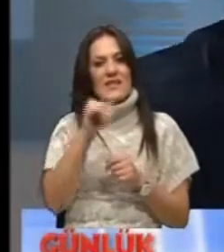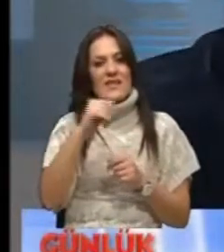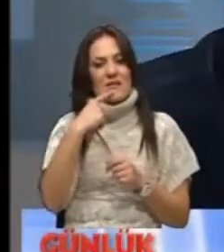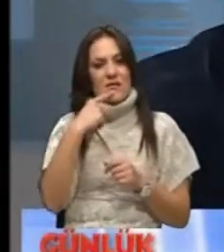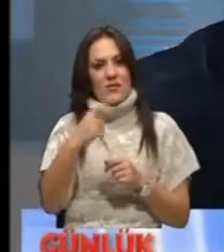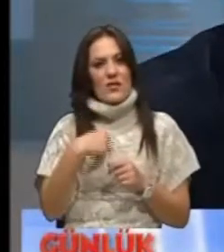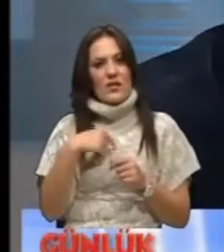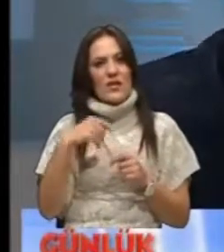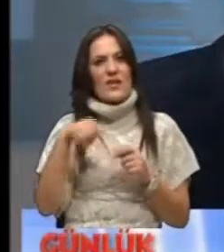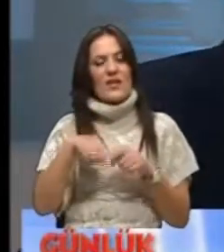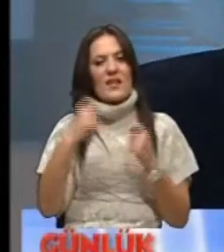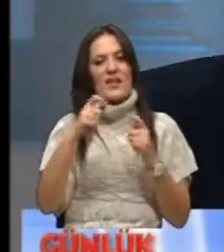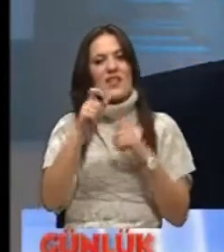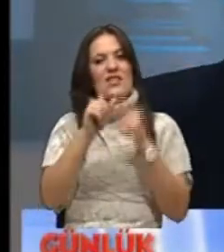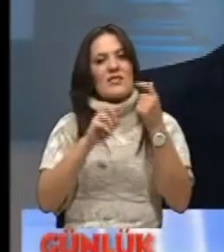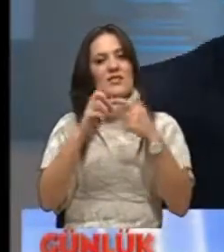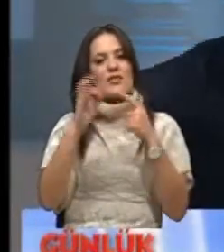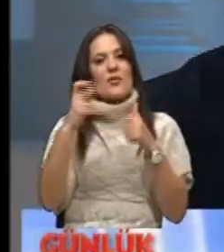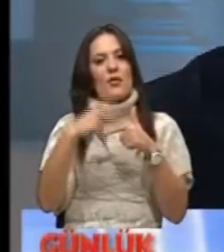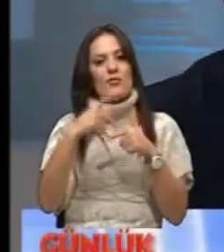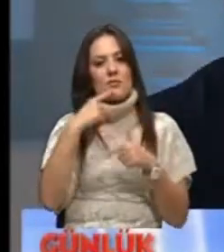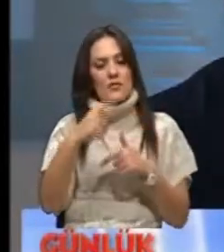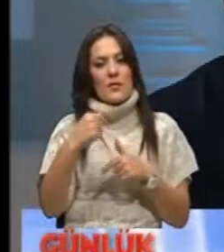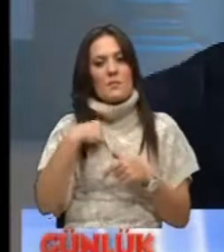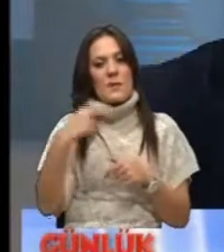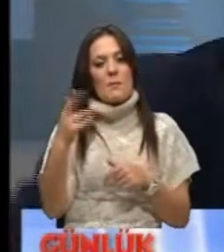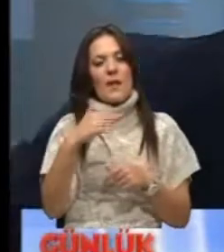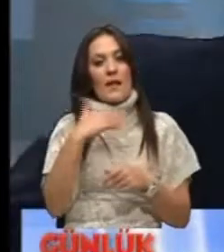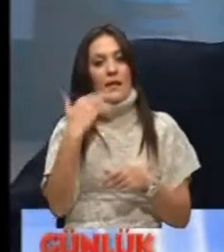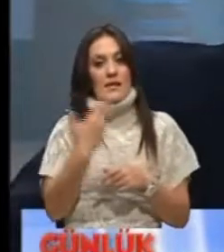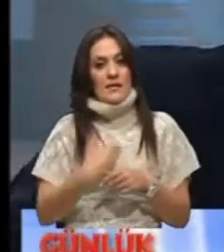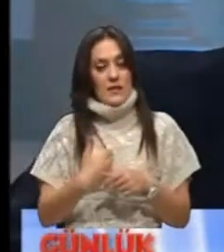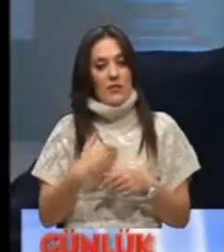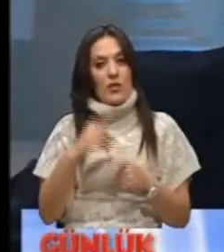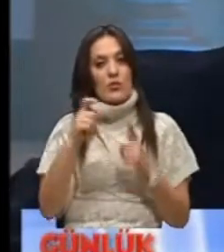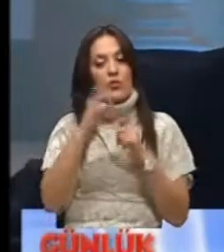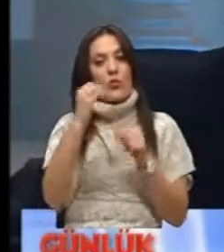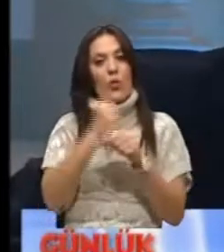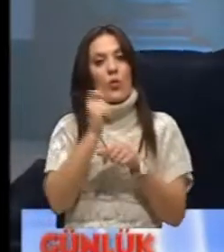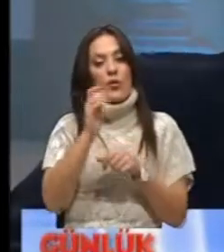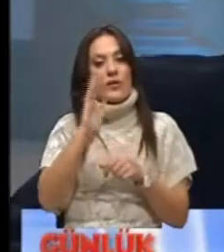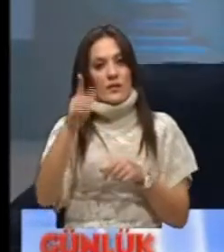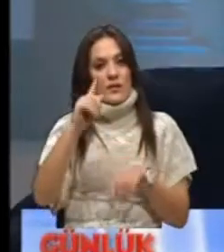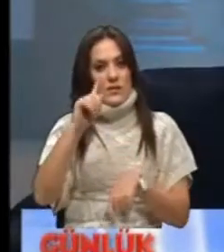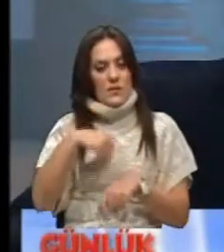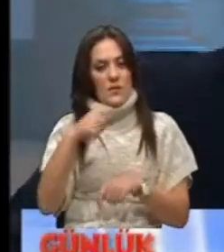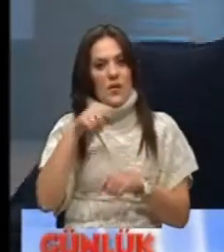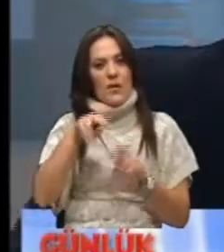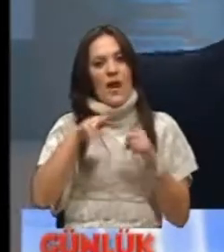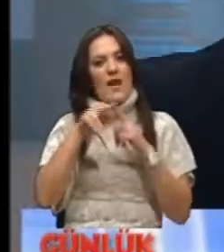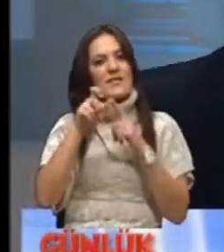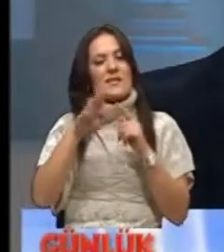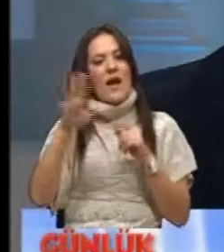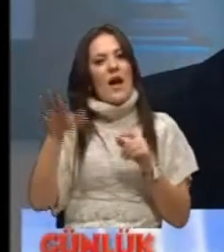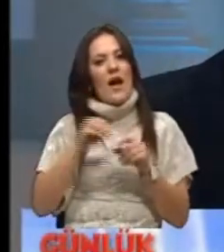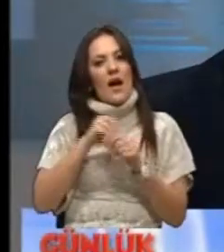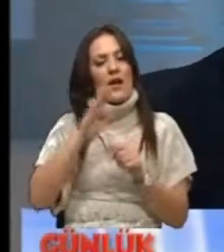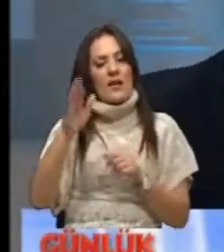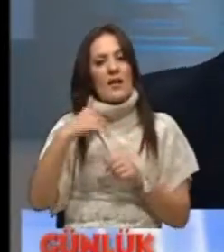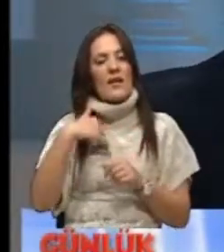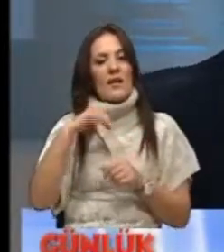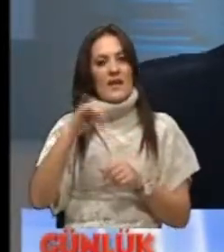diyordu. Kırılacak çiroz diyordu. Bizde de balık eti sevilir. Doğuya gittiğiniz zaman, yani bu Asya taraflarına, kilolu